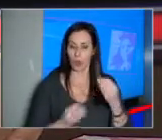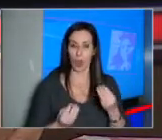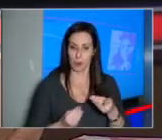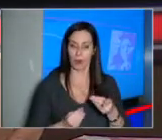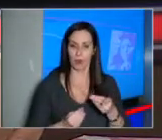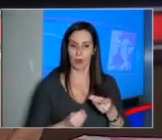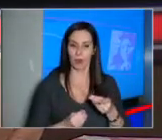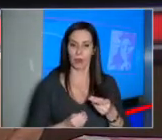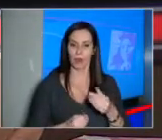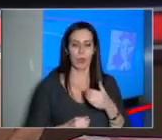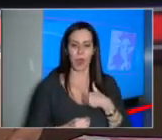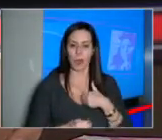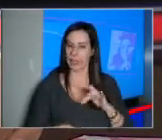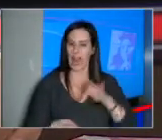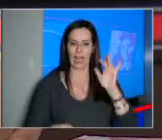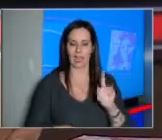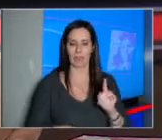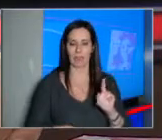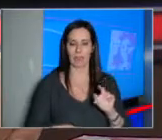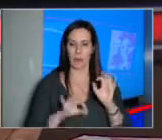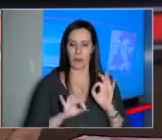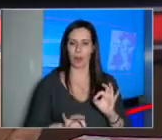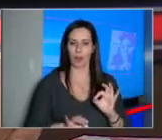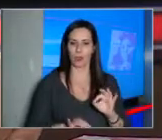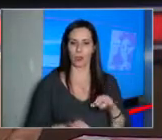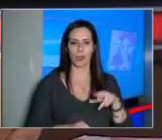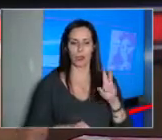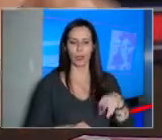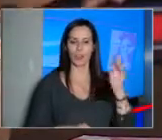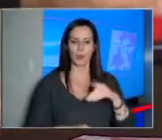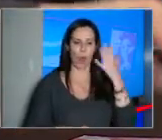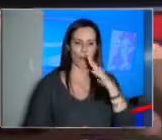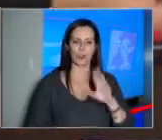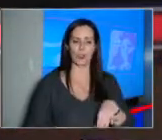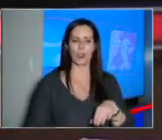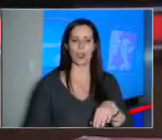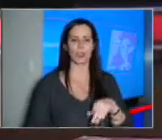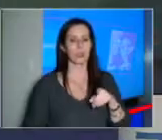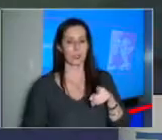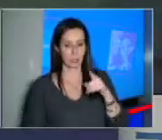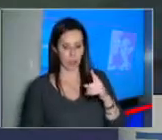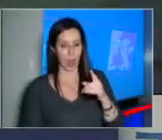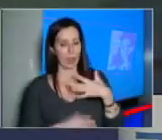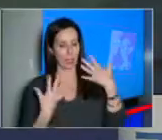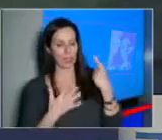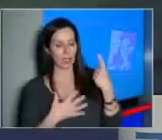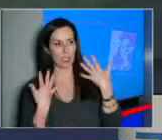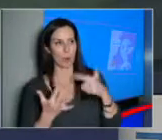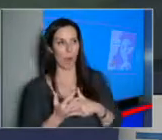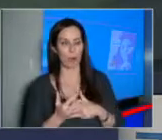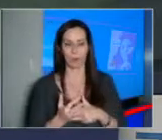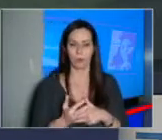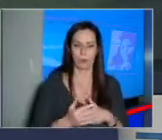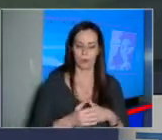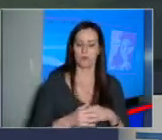גזענות בסדר. אני אלרגית לעניין הזה לגמרי. לגמרי. יש לי דרום אפריקה, יש לי רקורד. זה גם אחד הסיפורים המרהיבים.